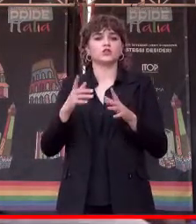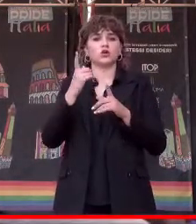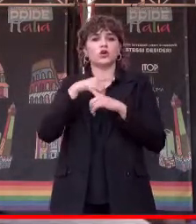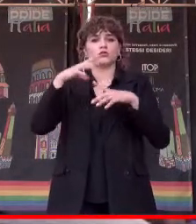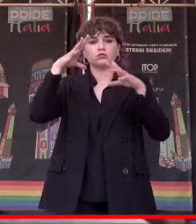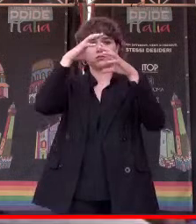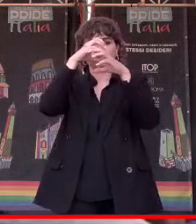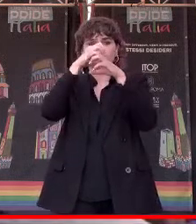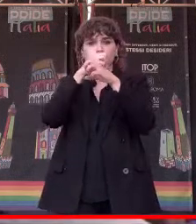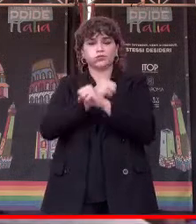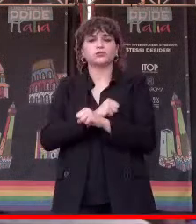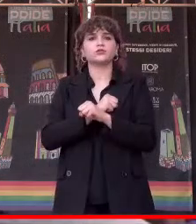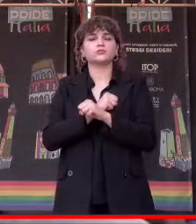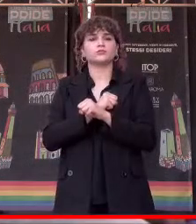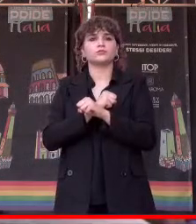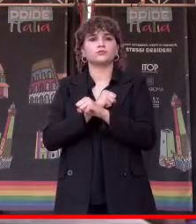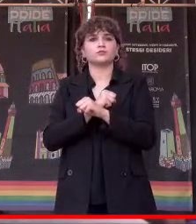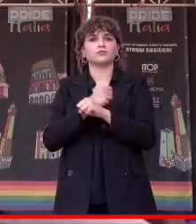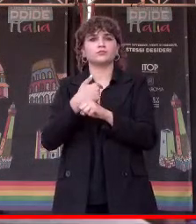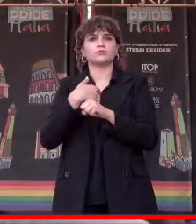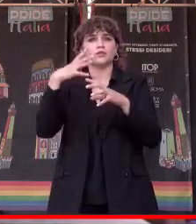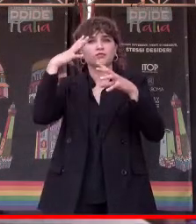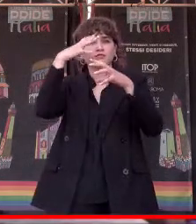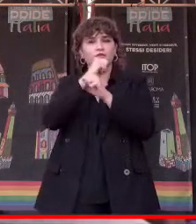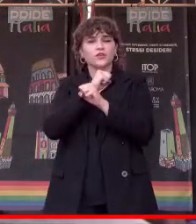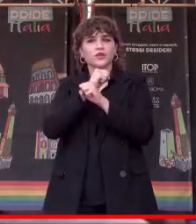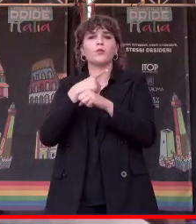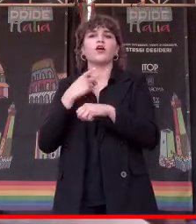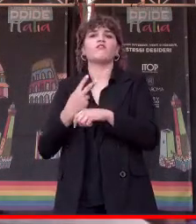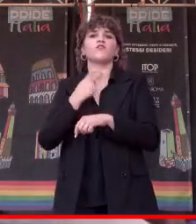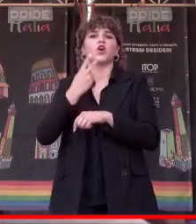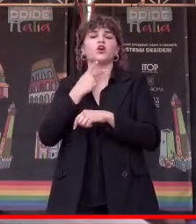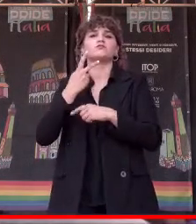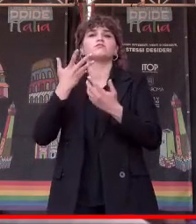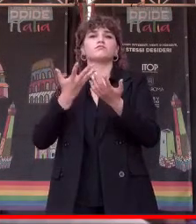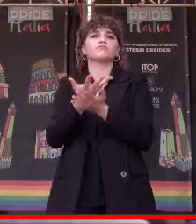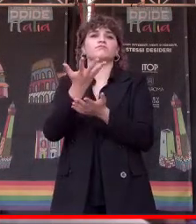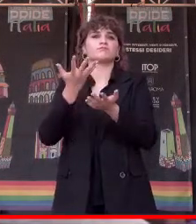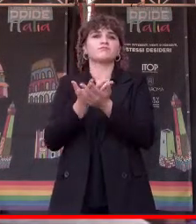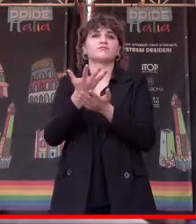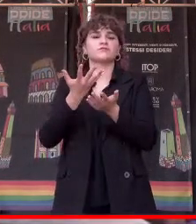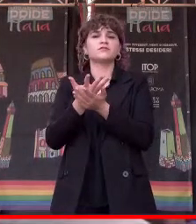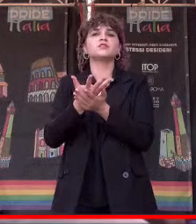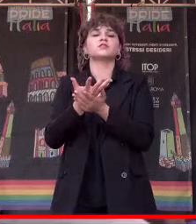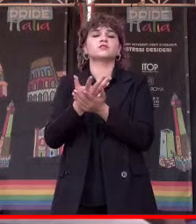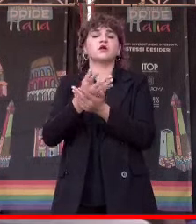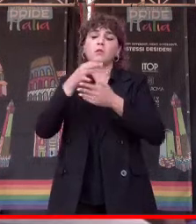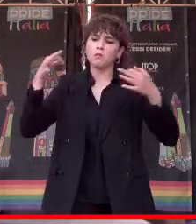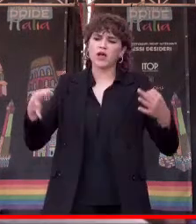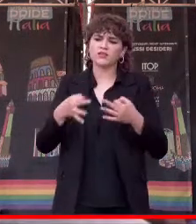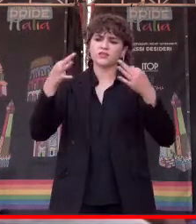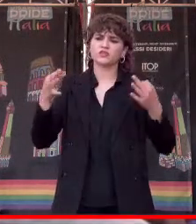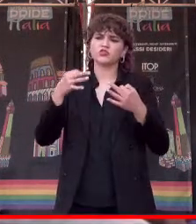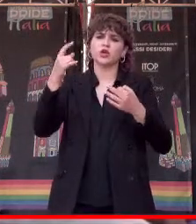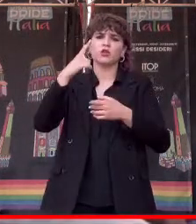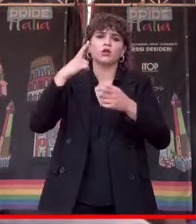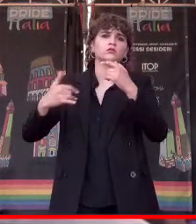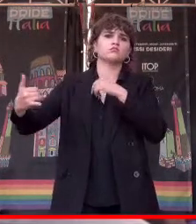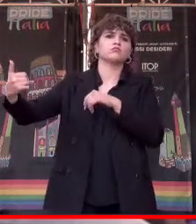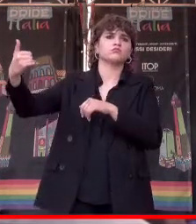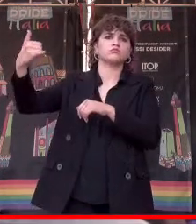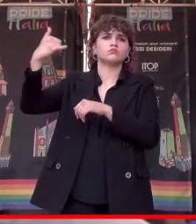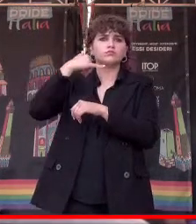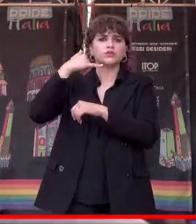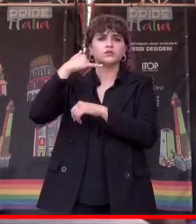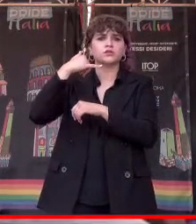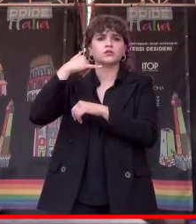A mia insaputa. Stavo, diciamo, come voce narrante in un agguato telefonico durante una passeggiata a cui Purtroppo non avevo